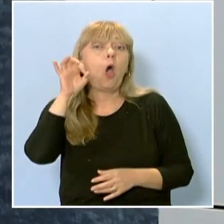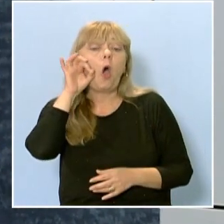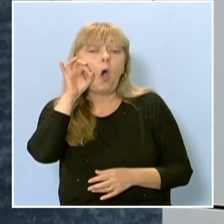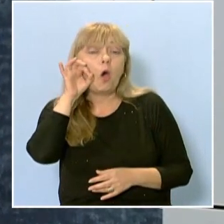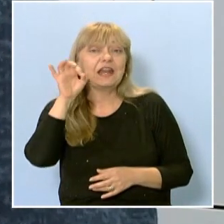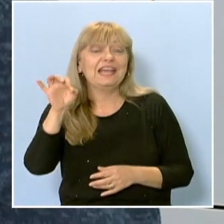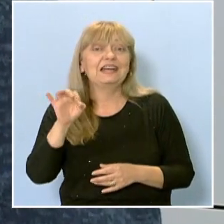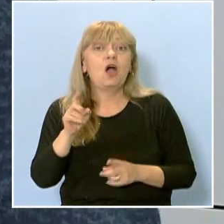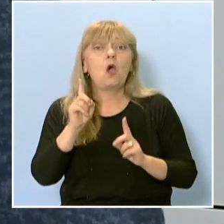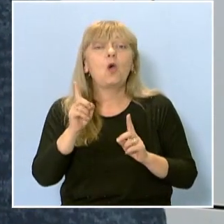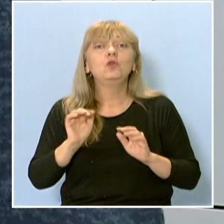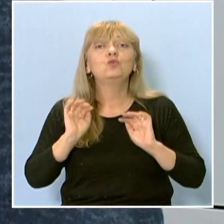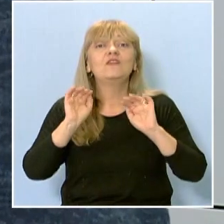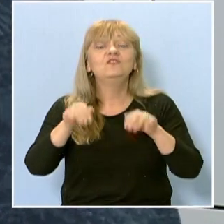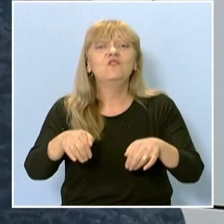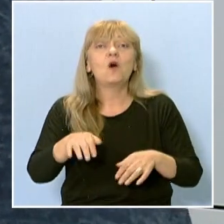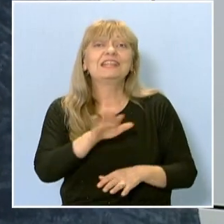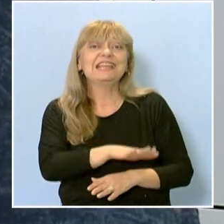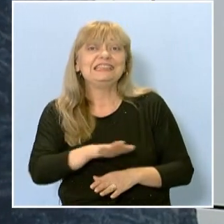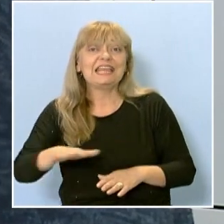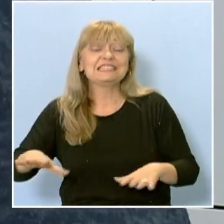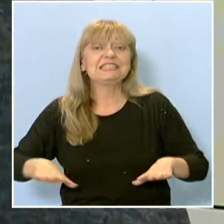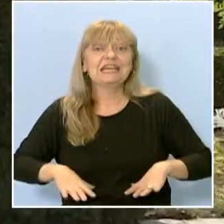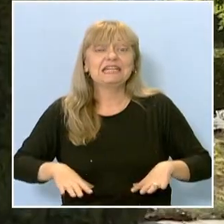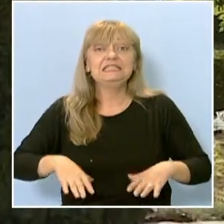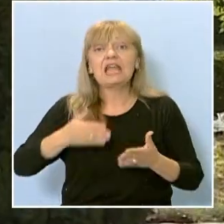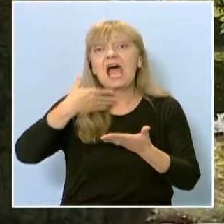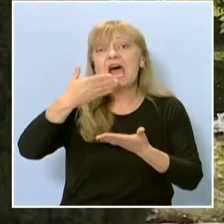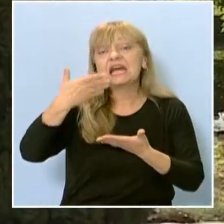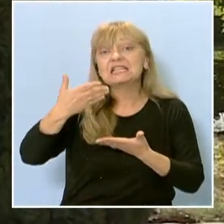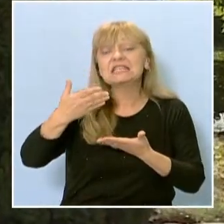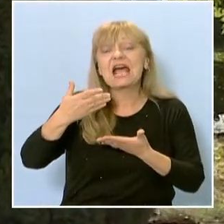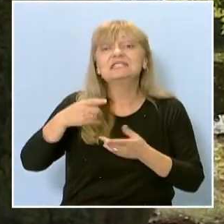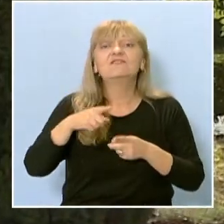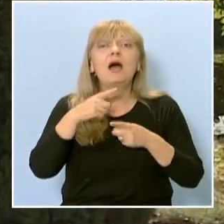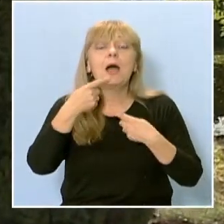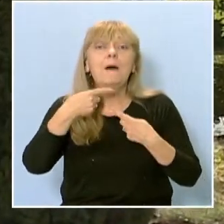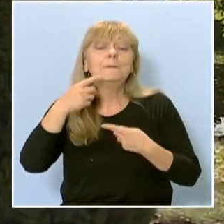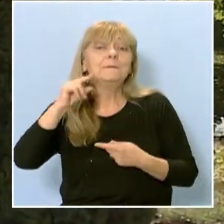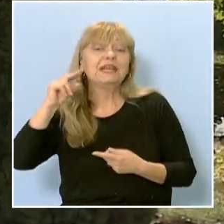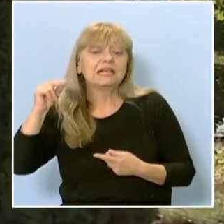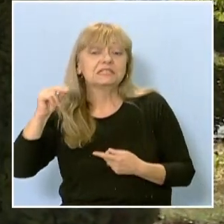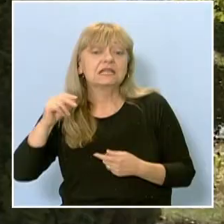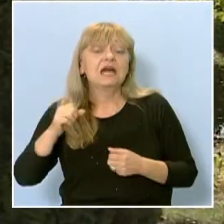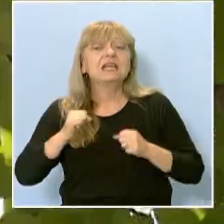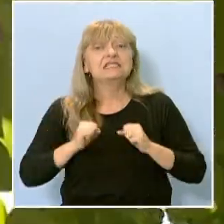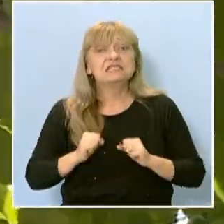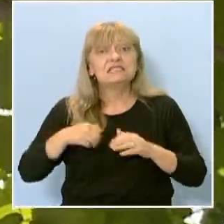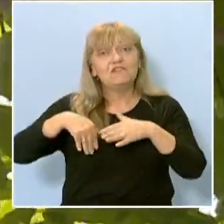е в двора на детската градина, разказва приказки. Заставаш под ореха и слушаш как шуми